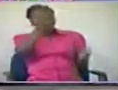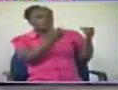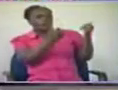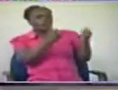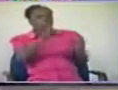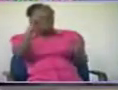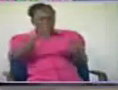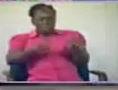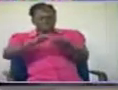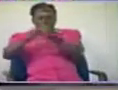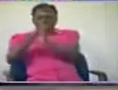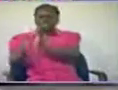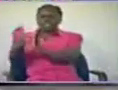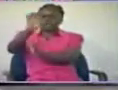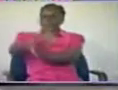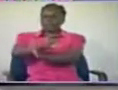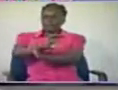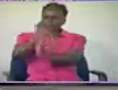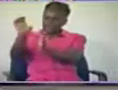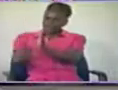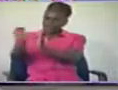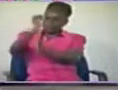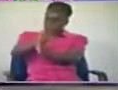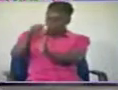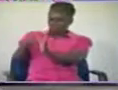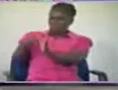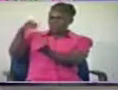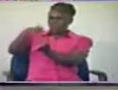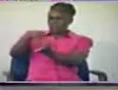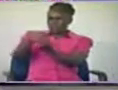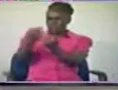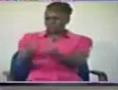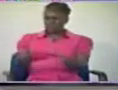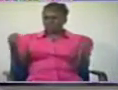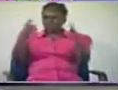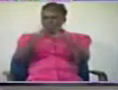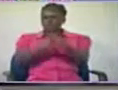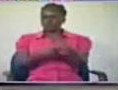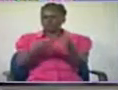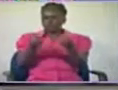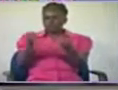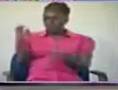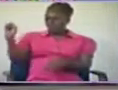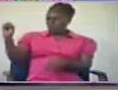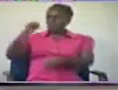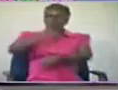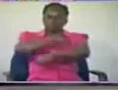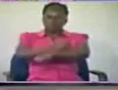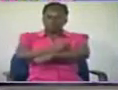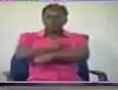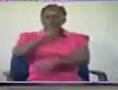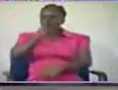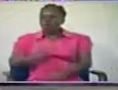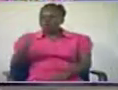tuende kwa mfumo huu. Yeah. Mfumo huu unajumuisha watoto kutoka pre-primary. Tuna miaka